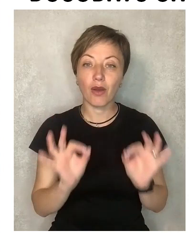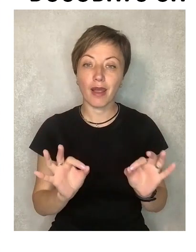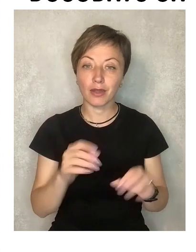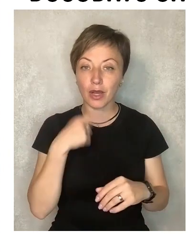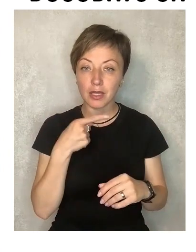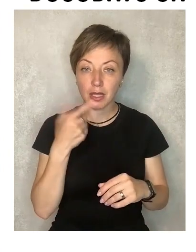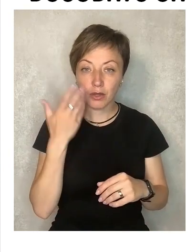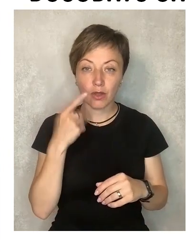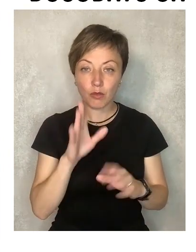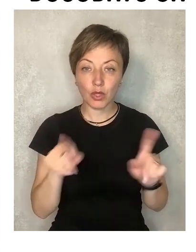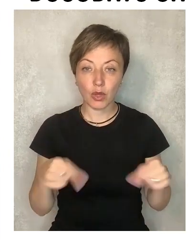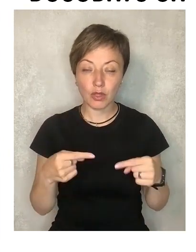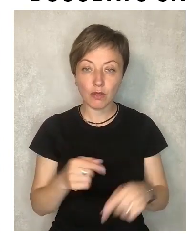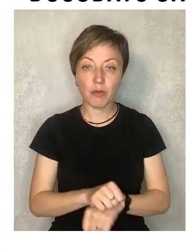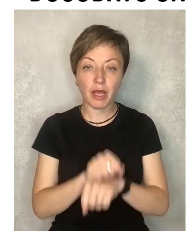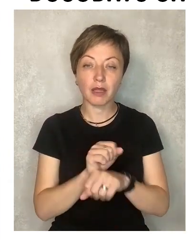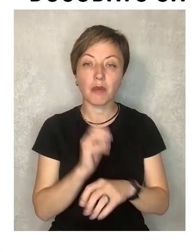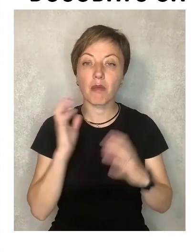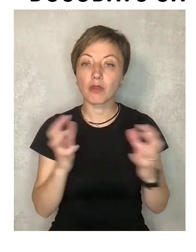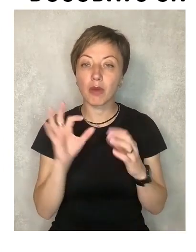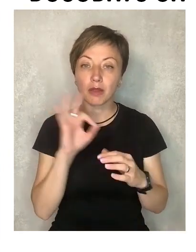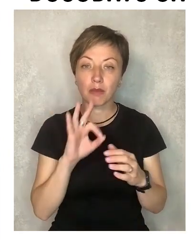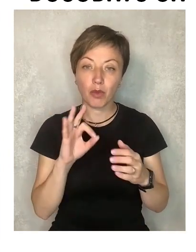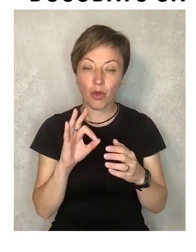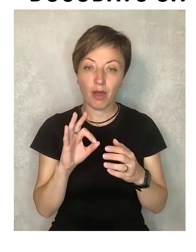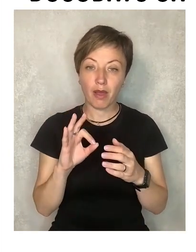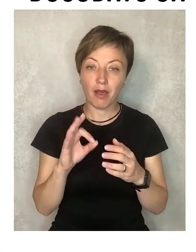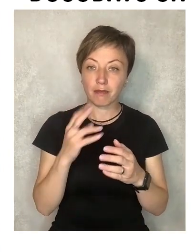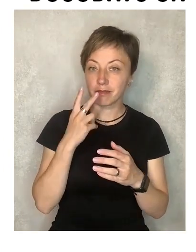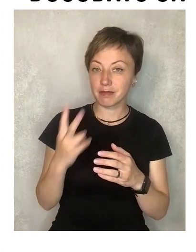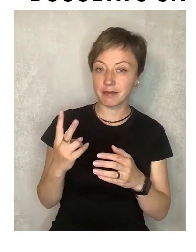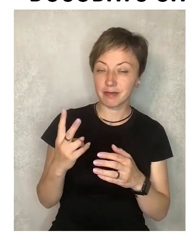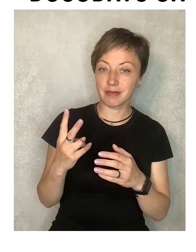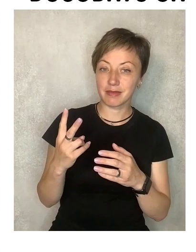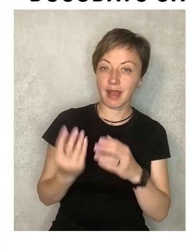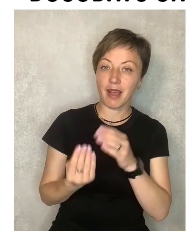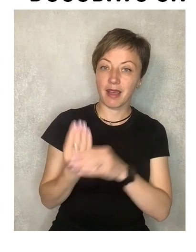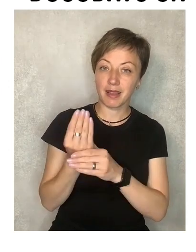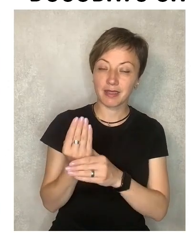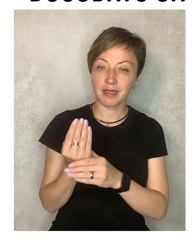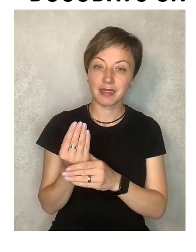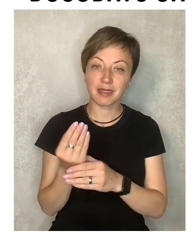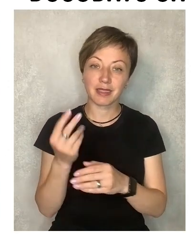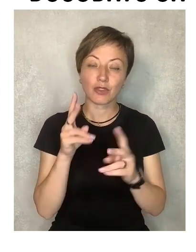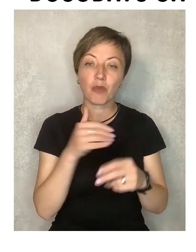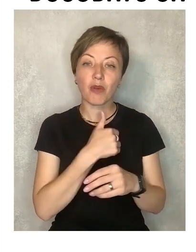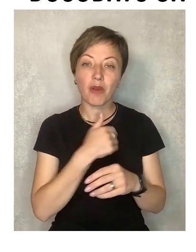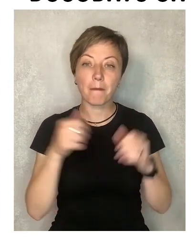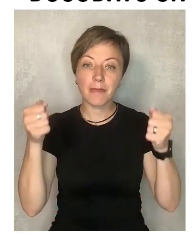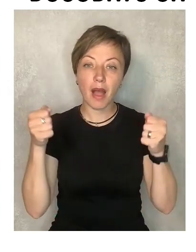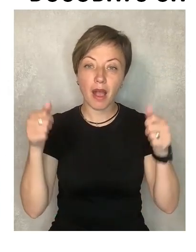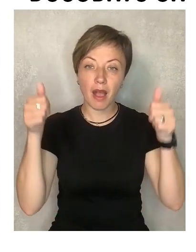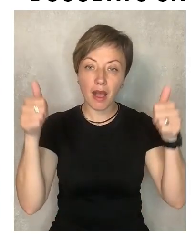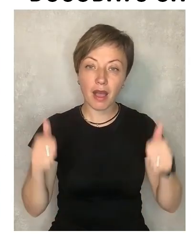ви будете організовувати пікет, подбайте про картину. Тому що ви хочете, щоб його висвітлили, подумайте, щоб у вас були плакати, чи якісь речі,